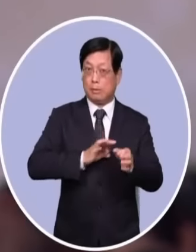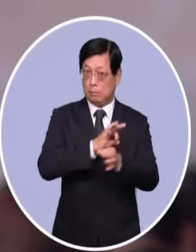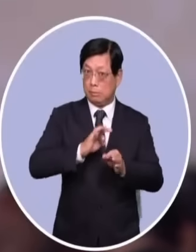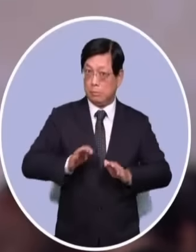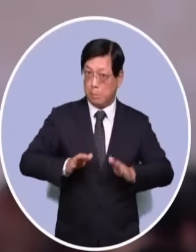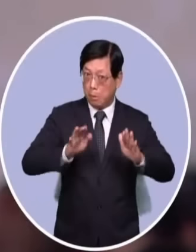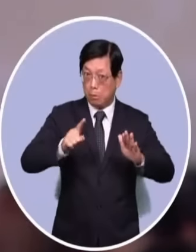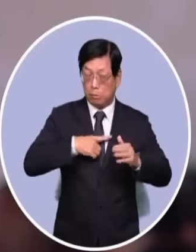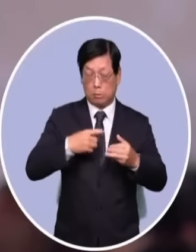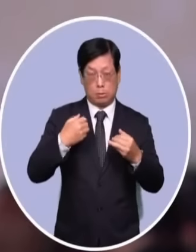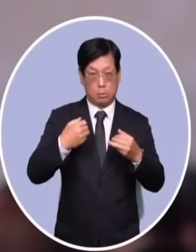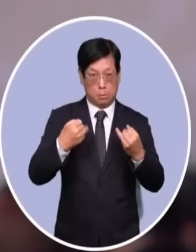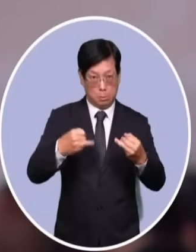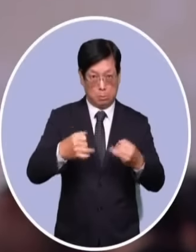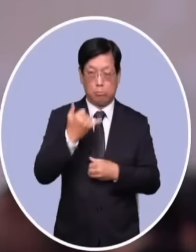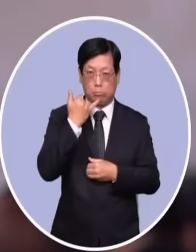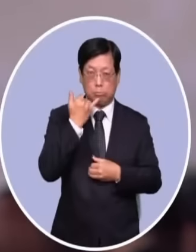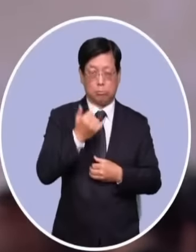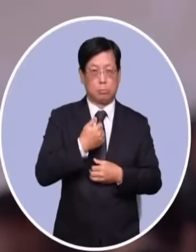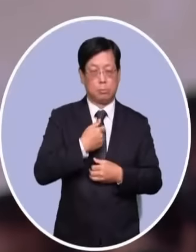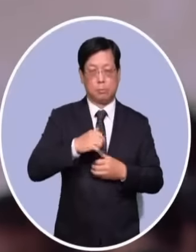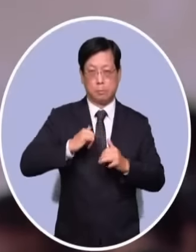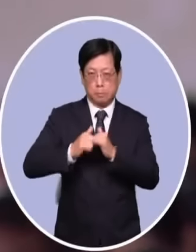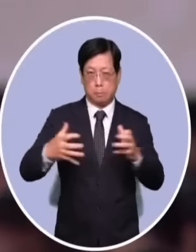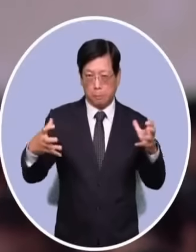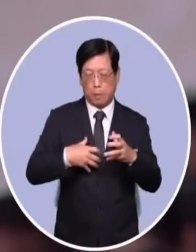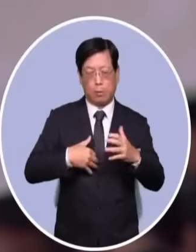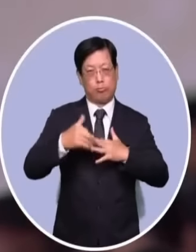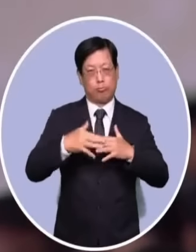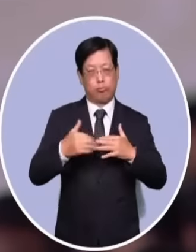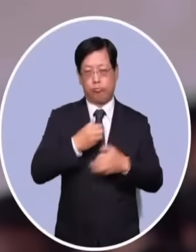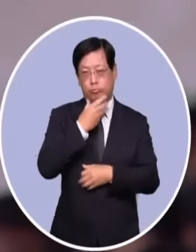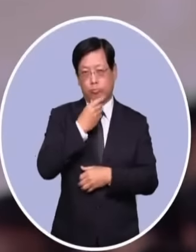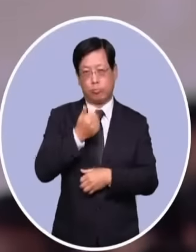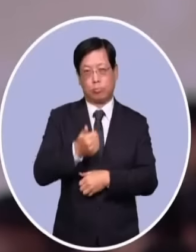展的成功果实和全民共享。